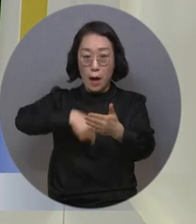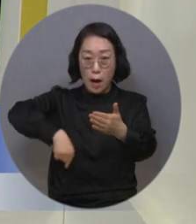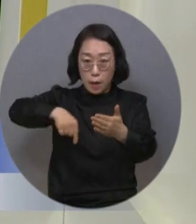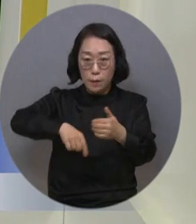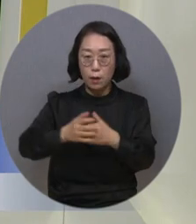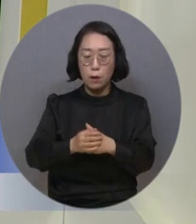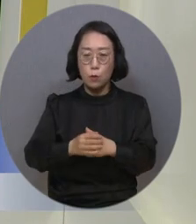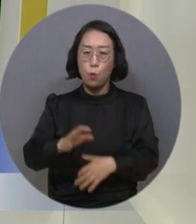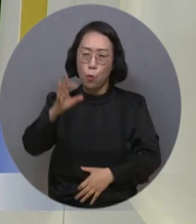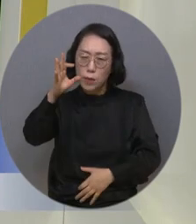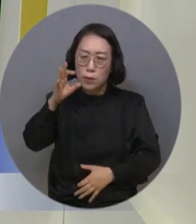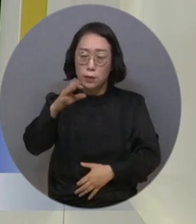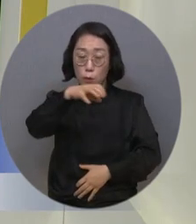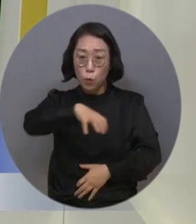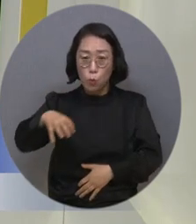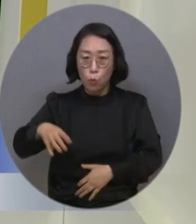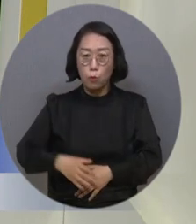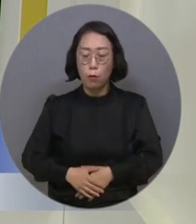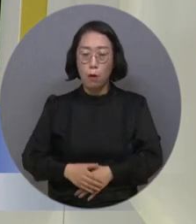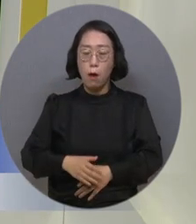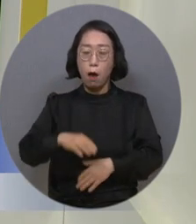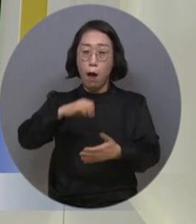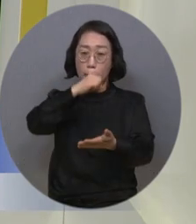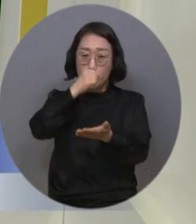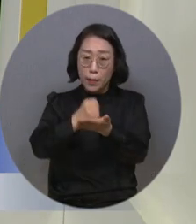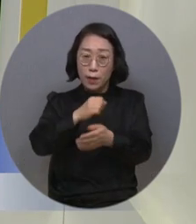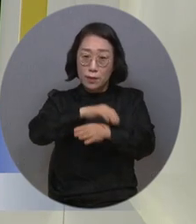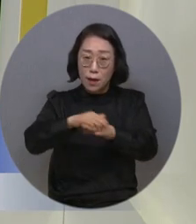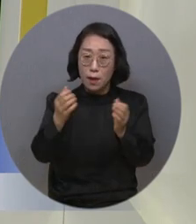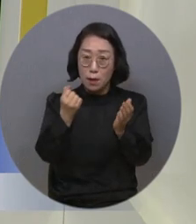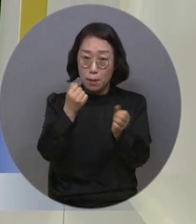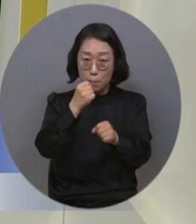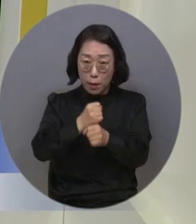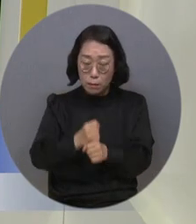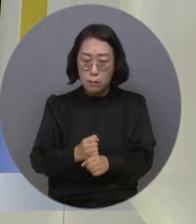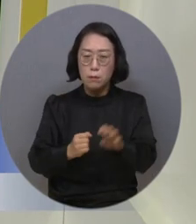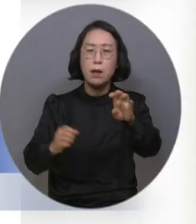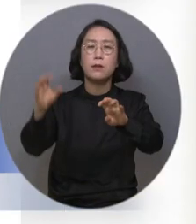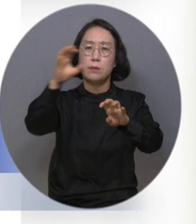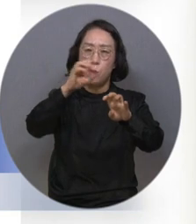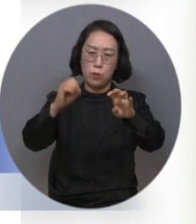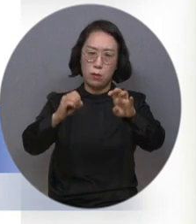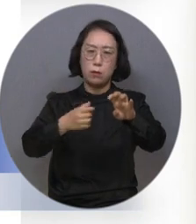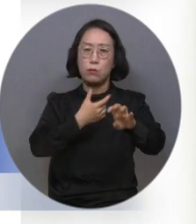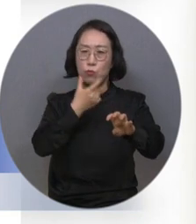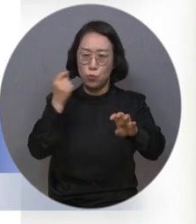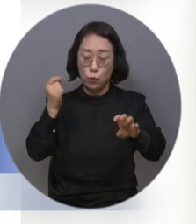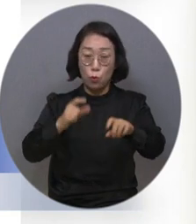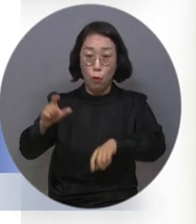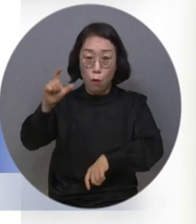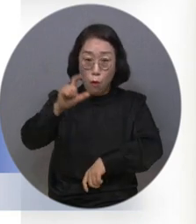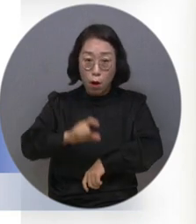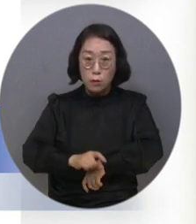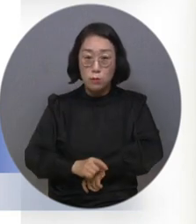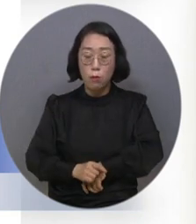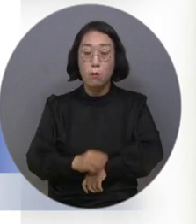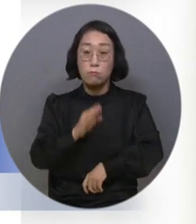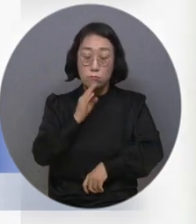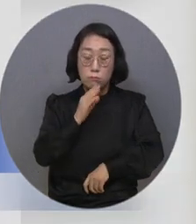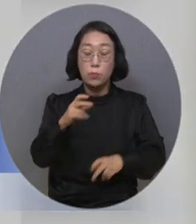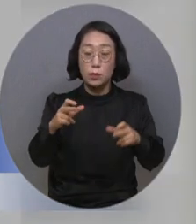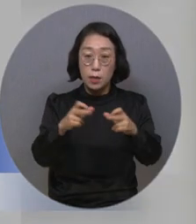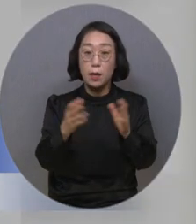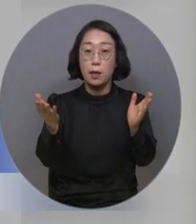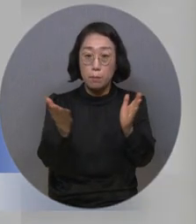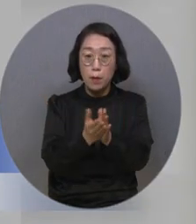위생시설 등의 적정 설치율이 40%로 나타났습니다 더욱이 편의시설이 설치되어